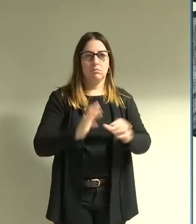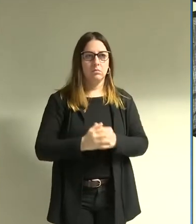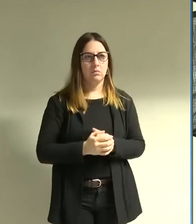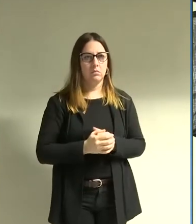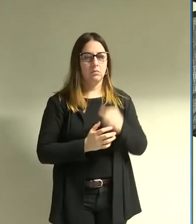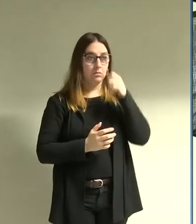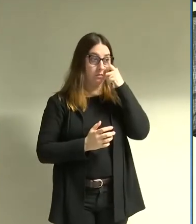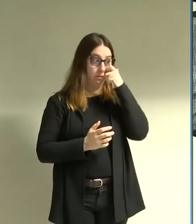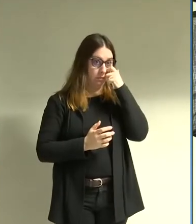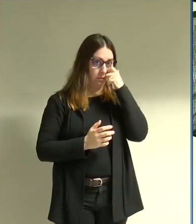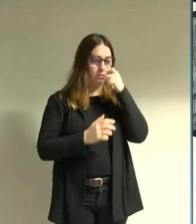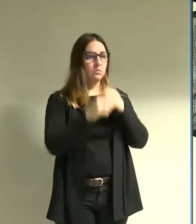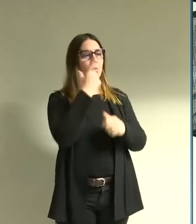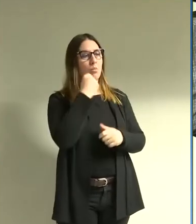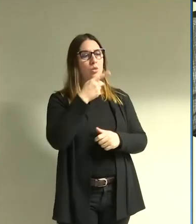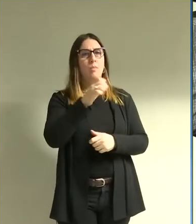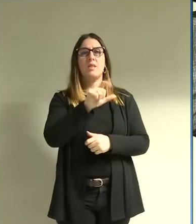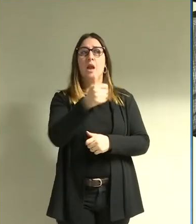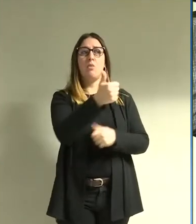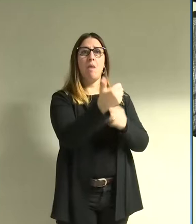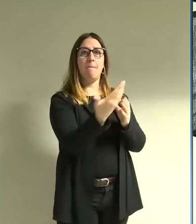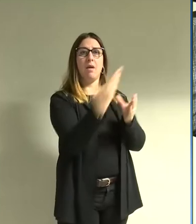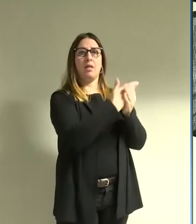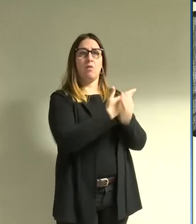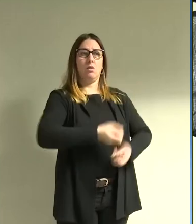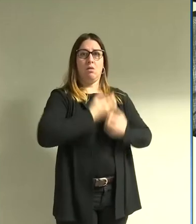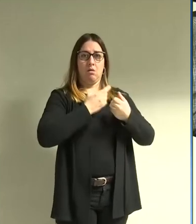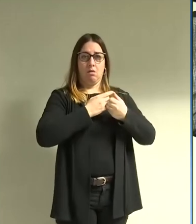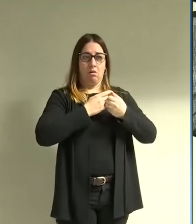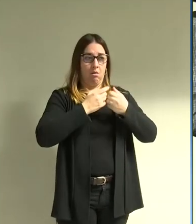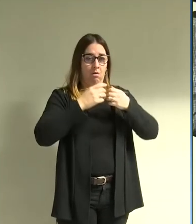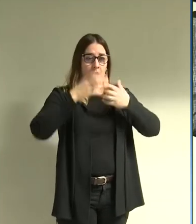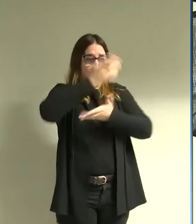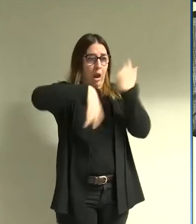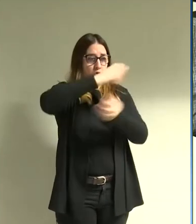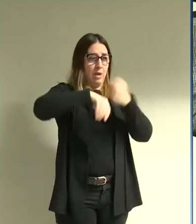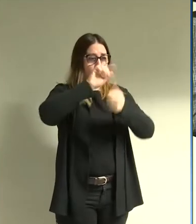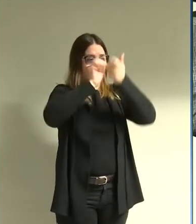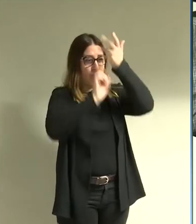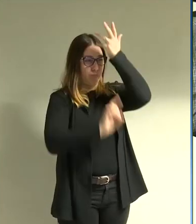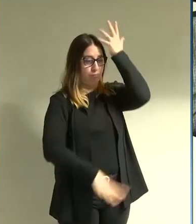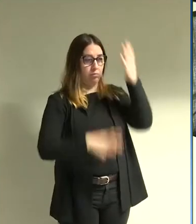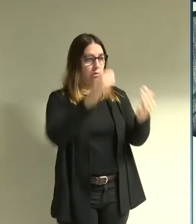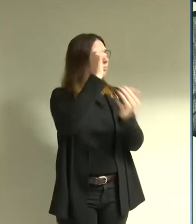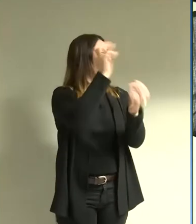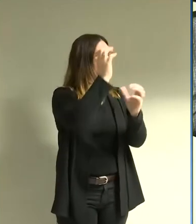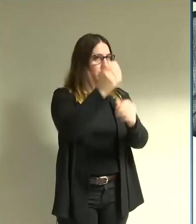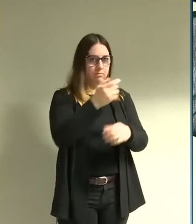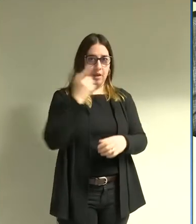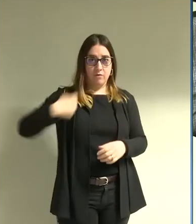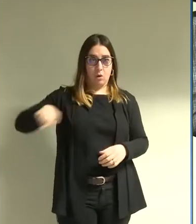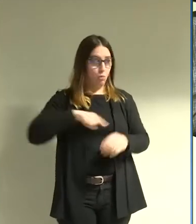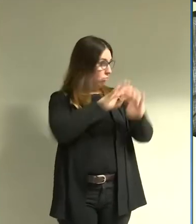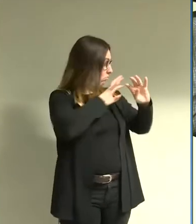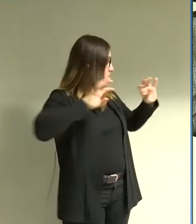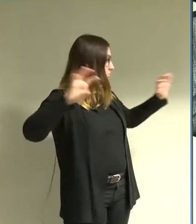sur l'intervention de monsieur pinel puisqu'il y avait tous les sujets possibles imaginables je pense que tous mes collègues de la majorité pourrait prendre la parole